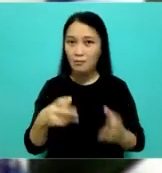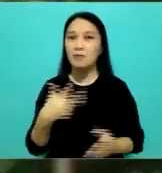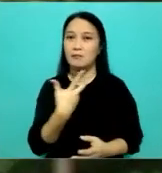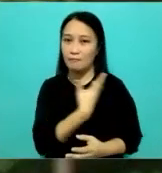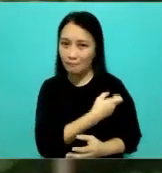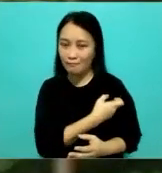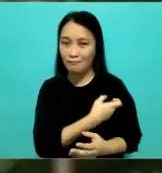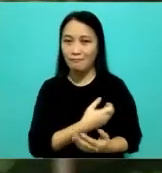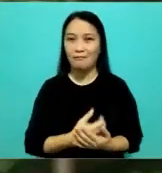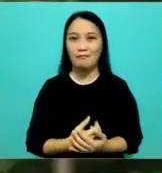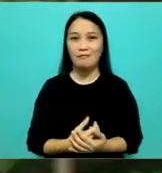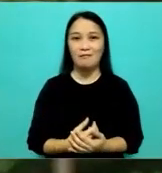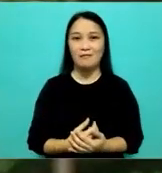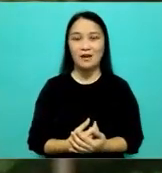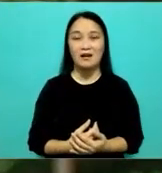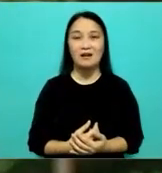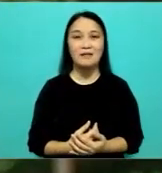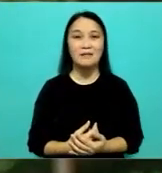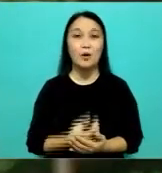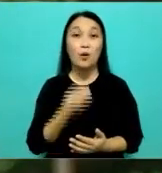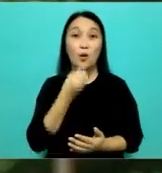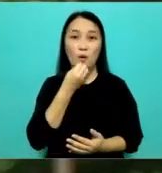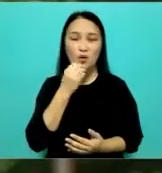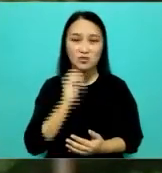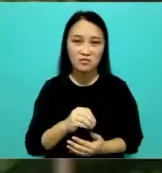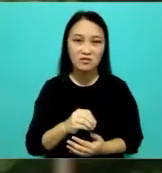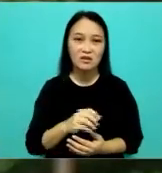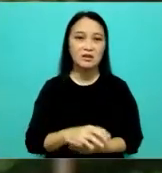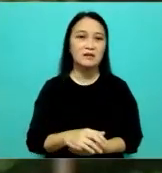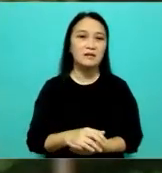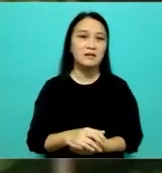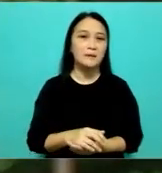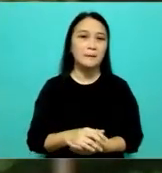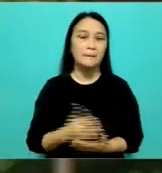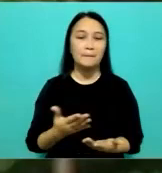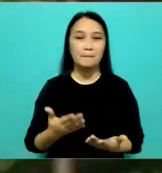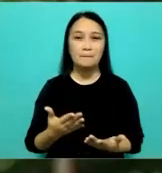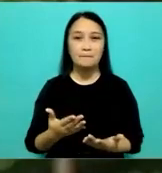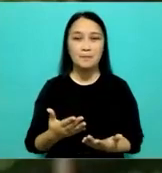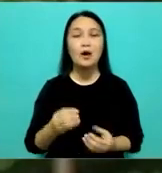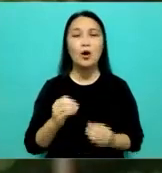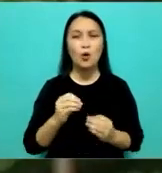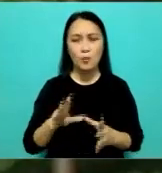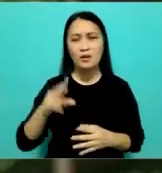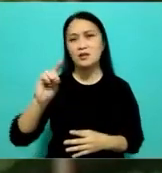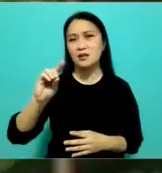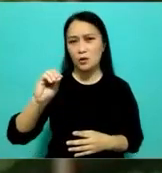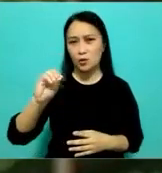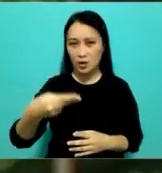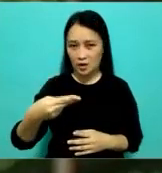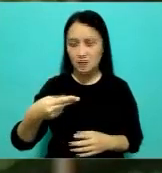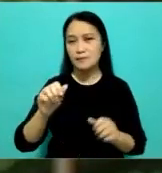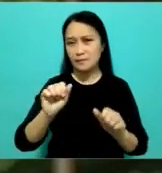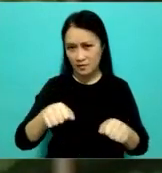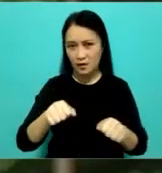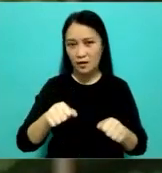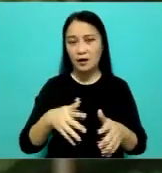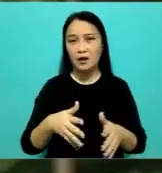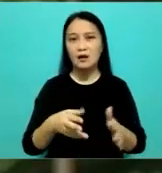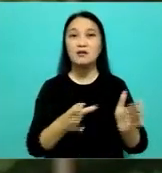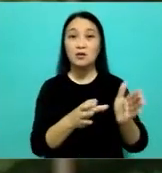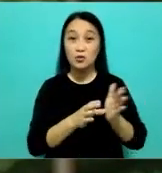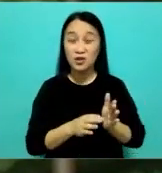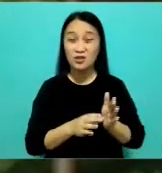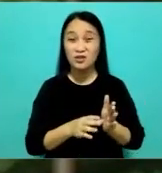po nila. Sa dami ng mga kailangan pang bakunahan, bukas daw ang Department of Health sa posibilidad na maisama sa mga kondisyon ng 4Ps